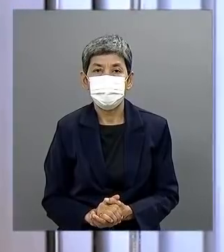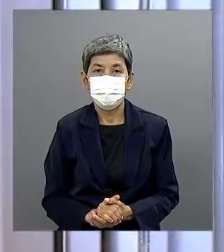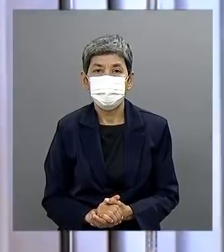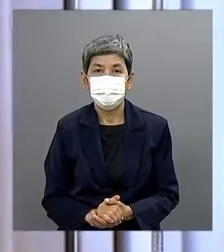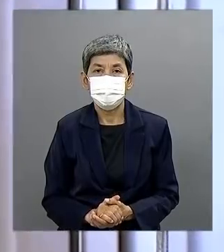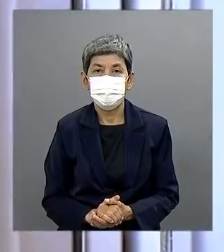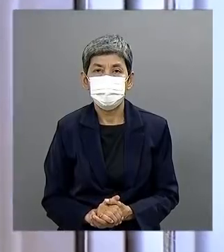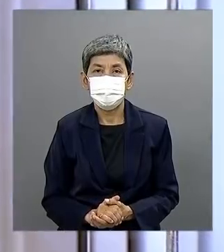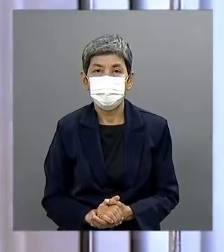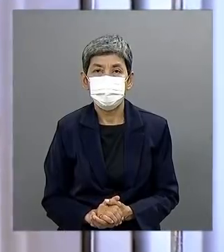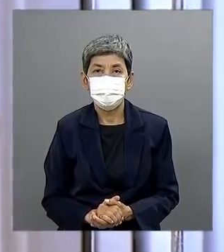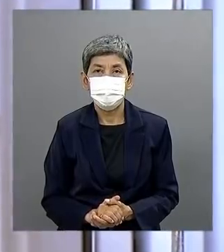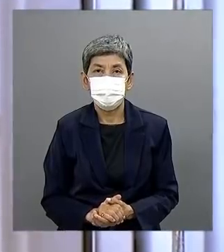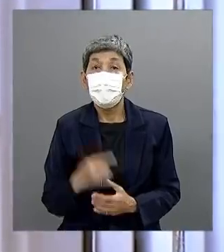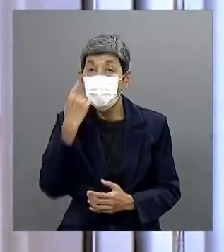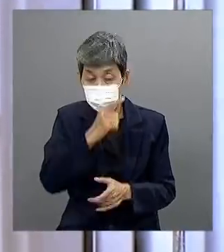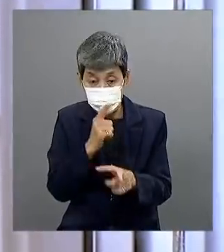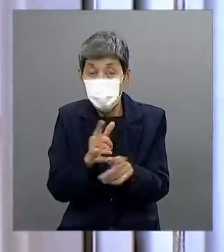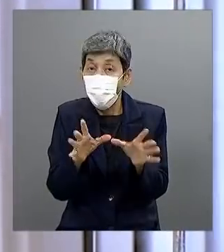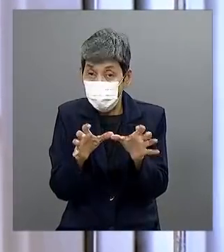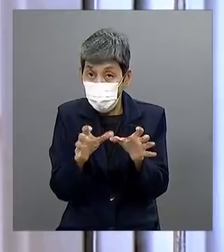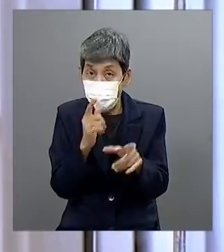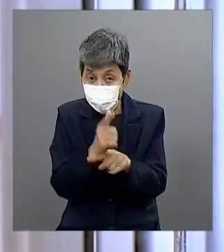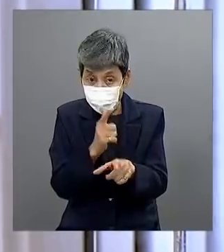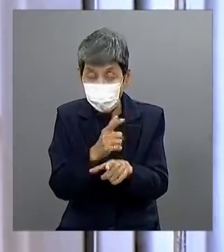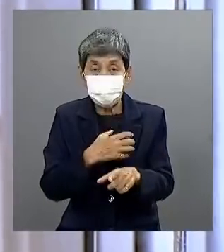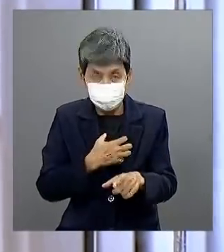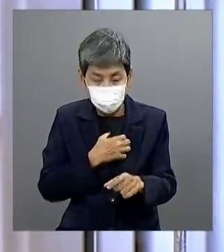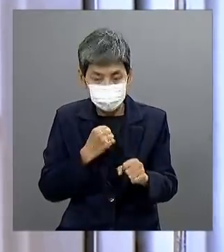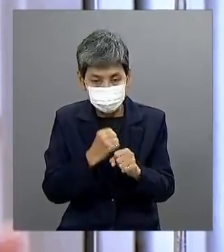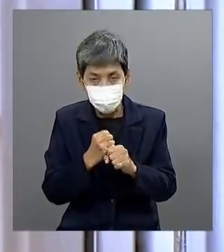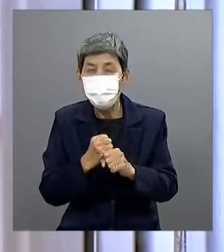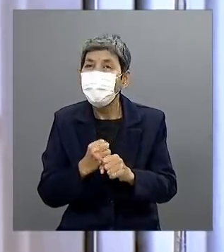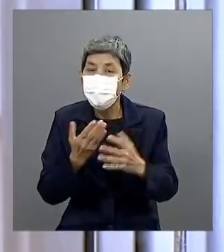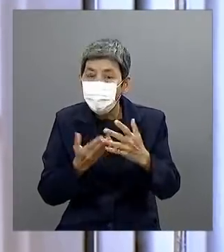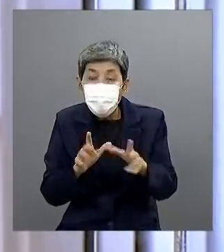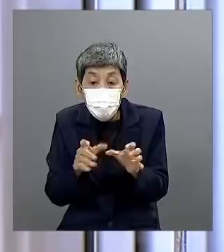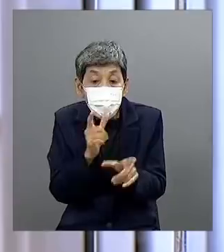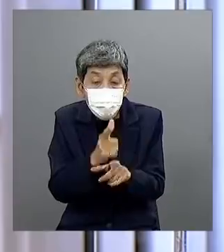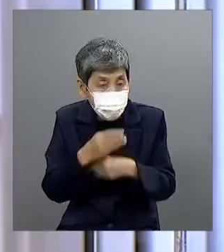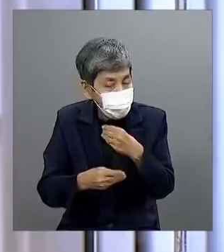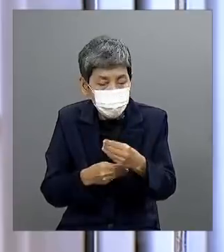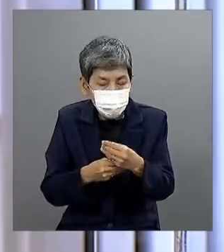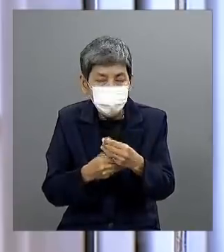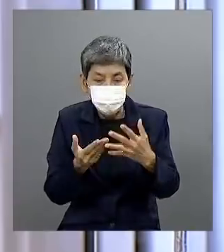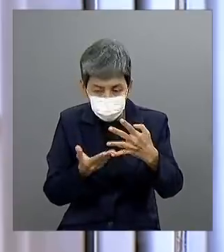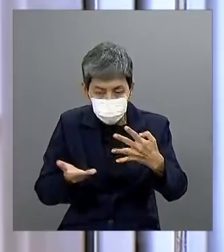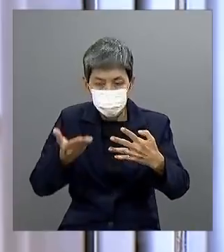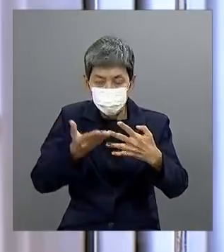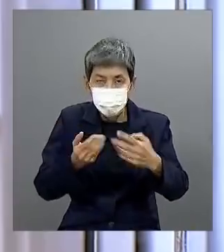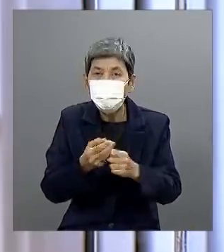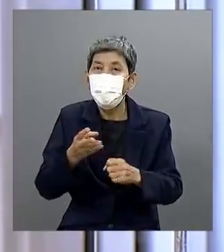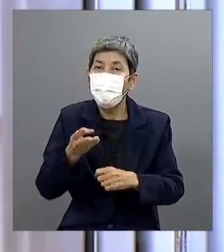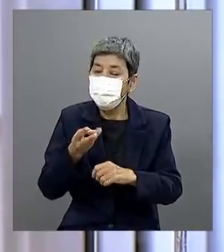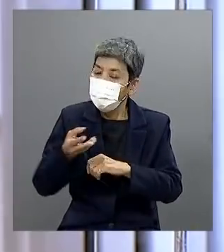สำหรับใครที่เลี้ยงปูนานะครับแล้วอยากจะต่อยอดไม่ใช่แค่เลี้ยงปูขายปูอย่างเดียวนะไปต่อยอดทำข้าวเกรียบมันปูน